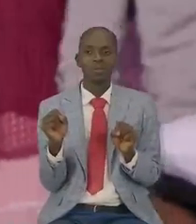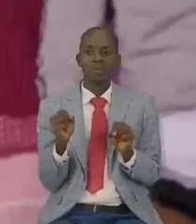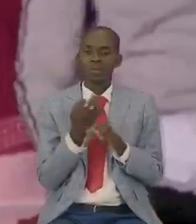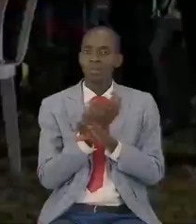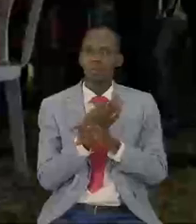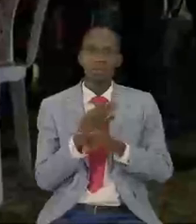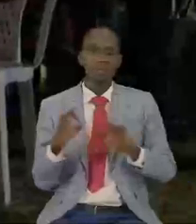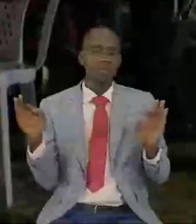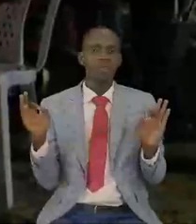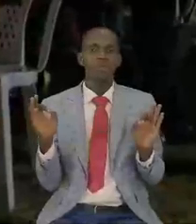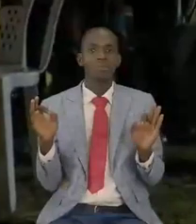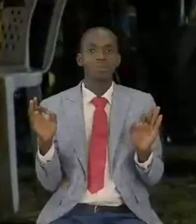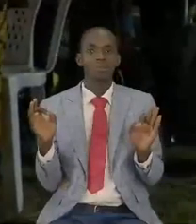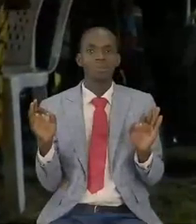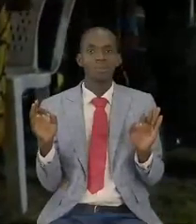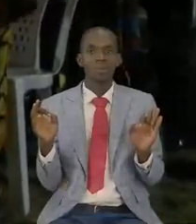Libération.